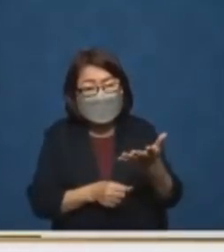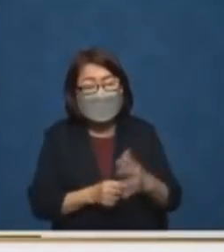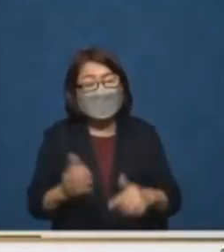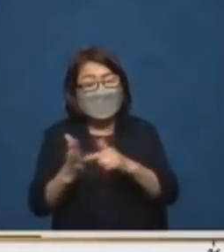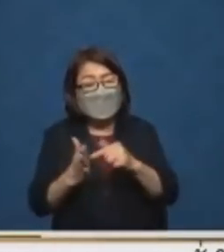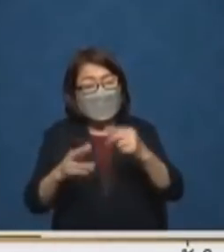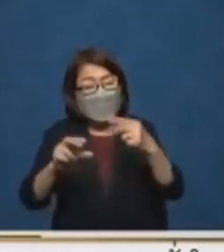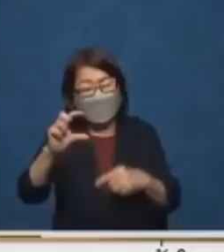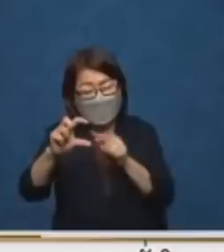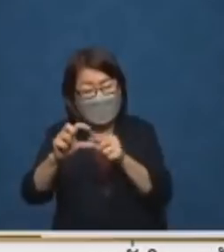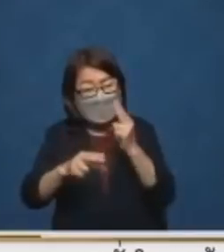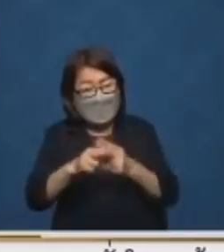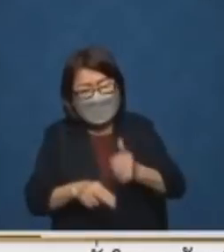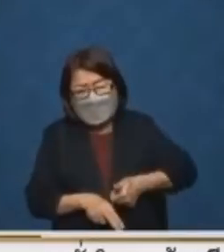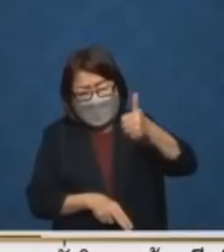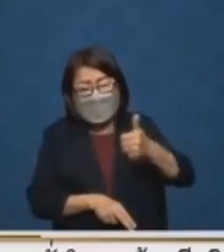ภาพสงสุดหอยัง